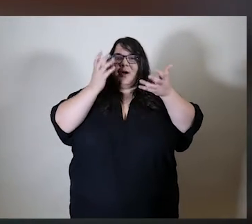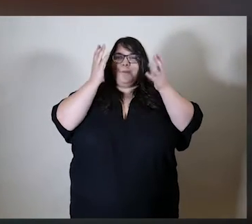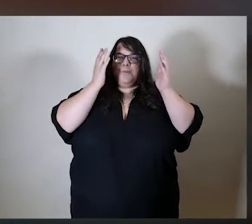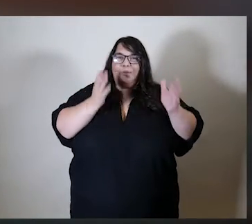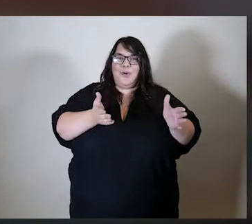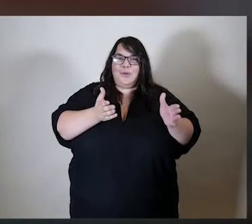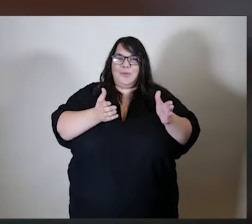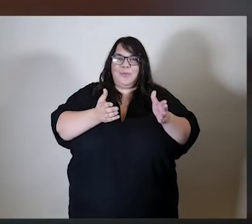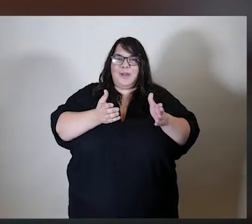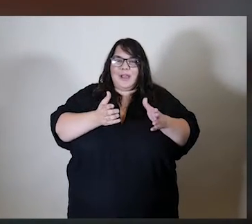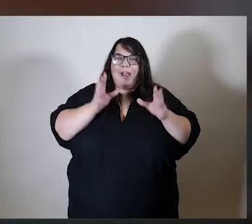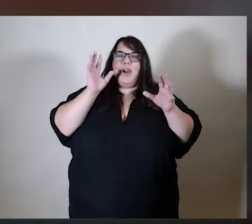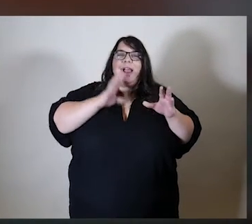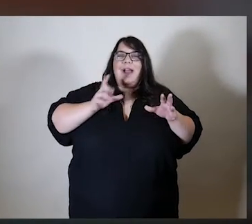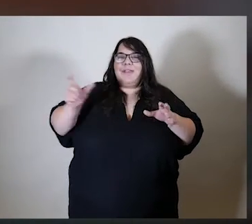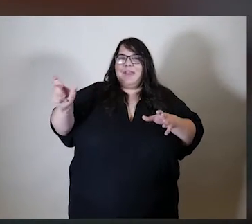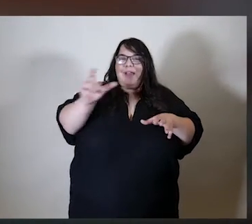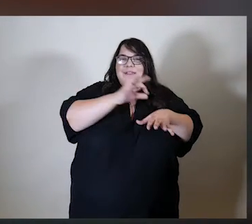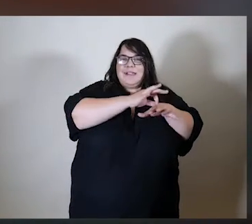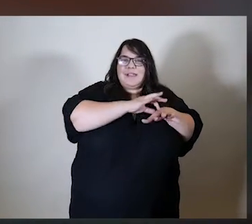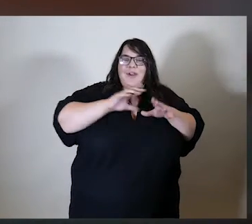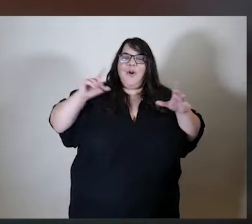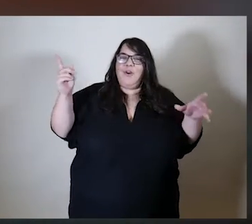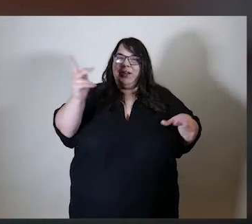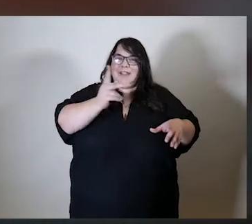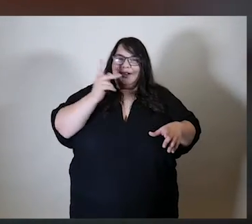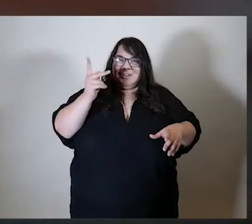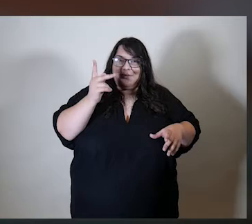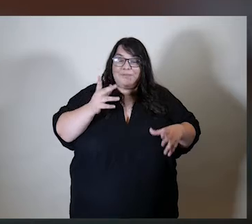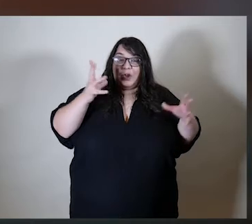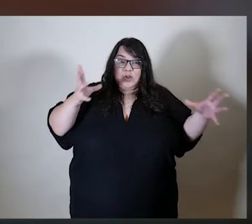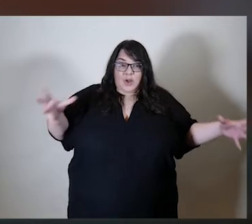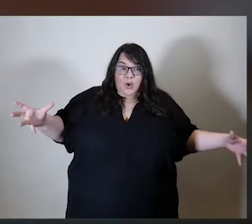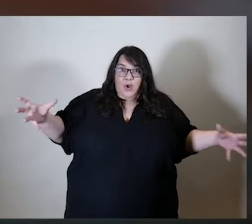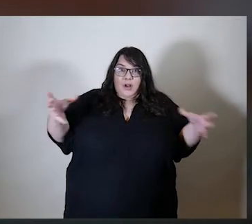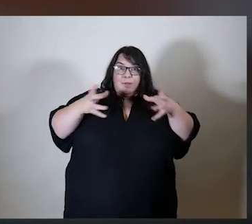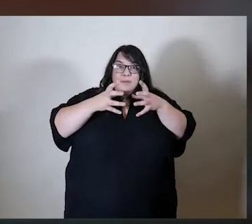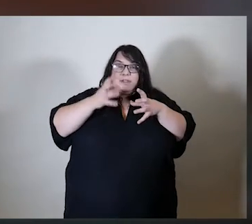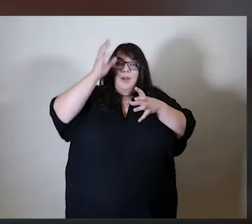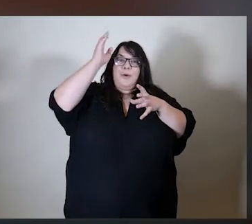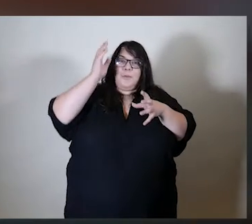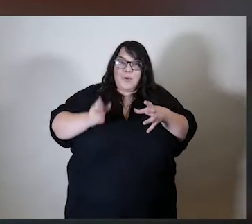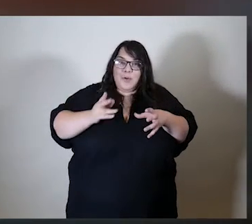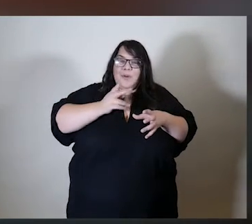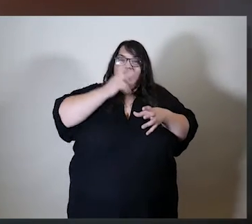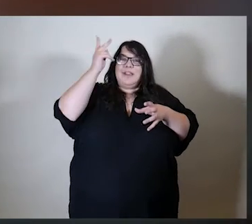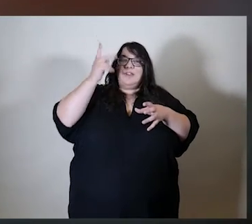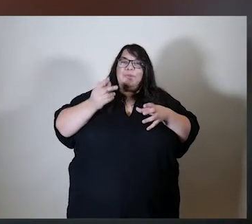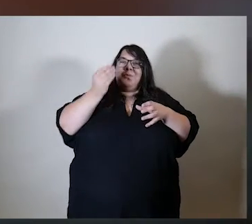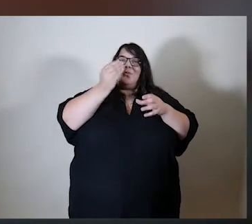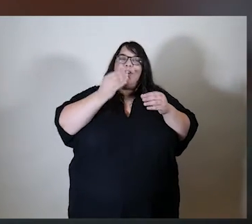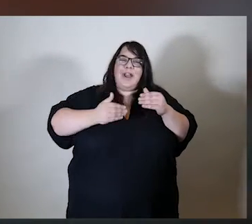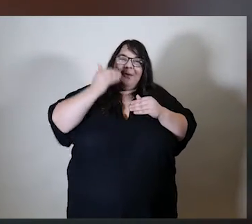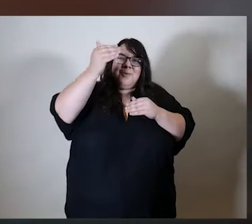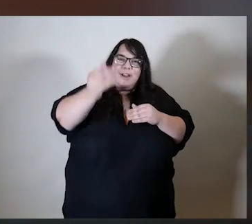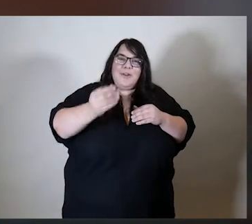κάθε πάσχοντα και για ολόκληρη την κοινωνία. Όταν είμαστε όλοι μαζί μπορούμε να διεκδικήσουμε ένα καλύτερο αύριο